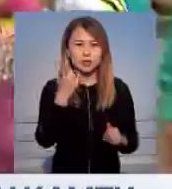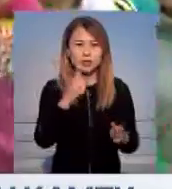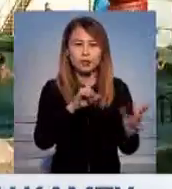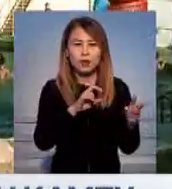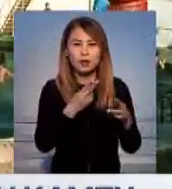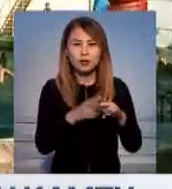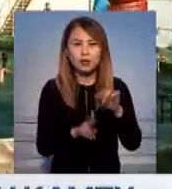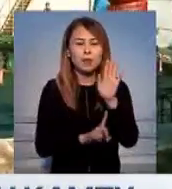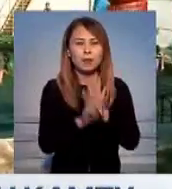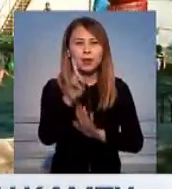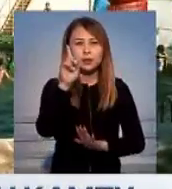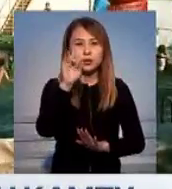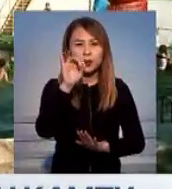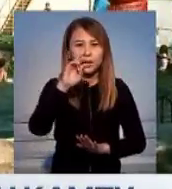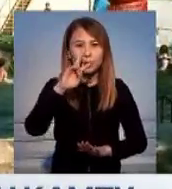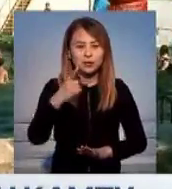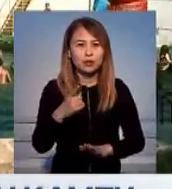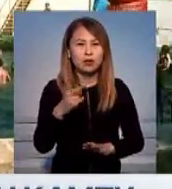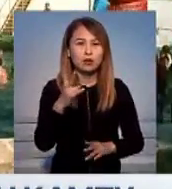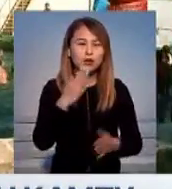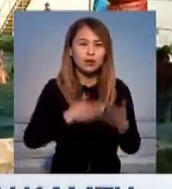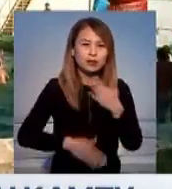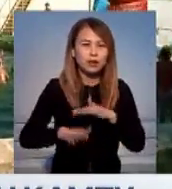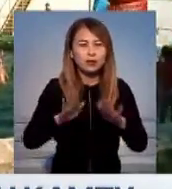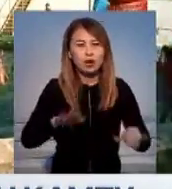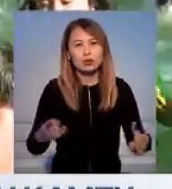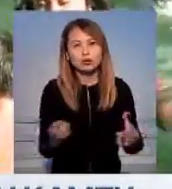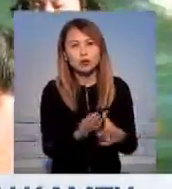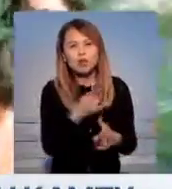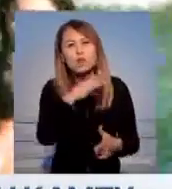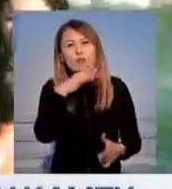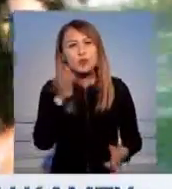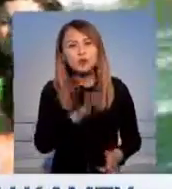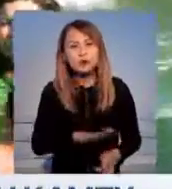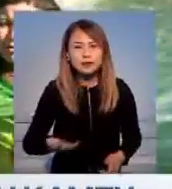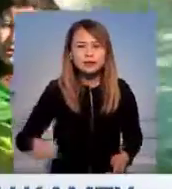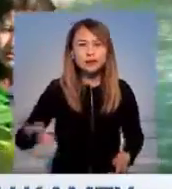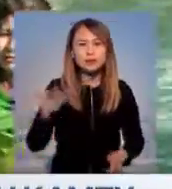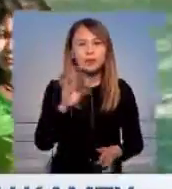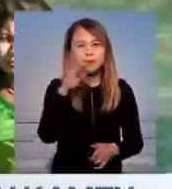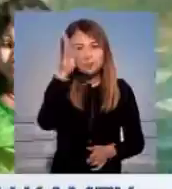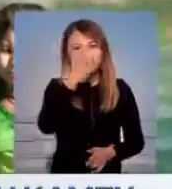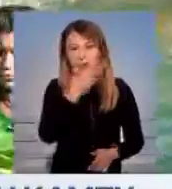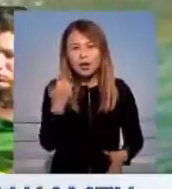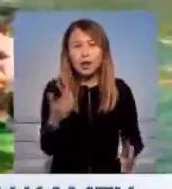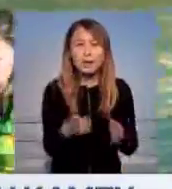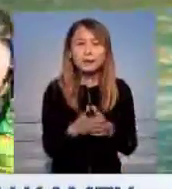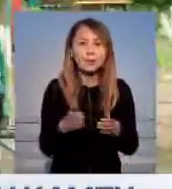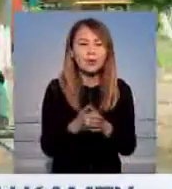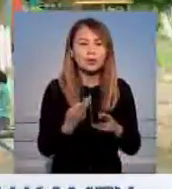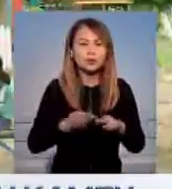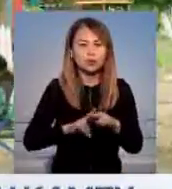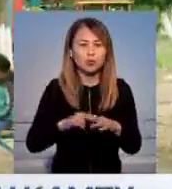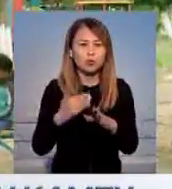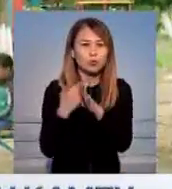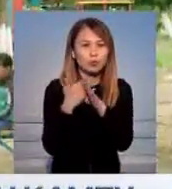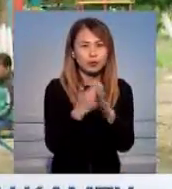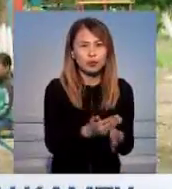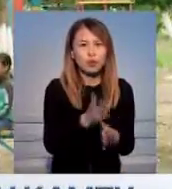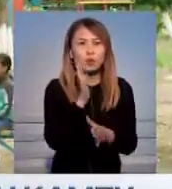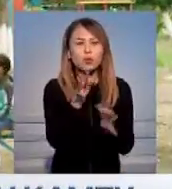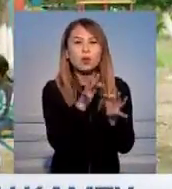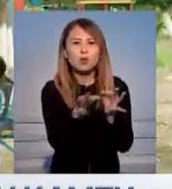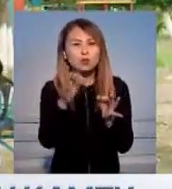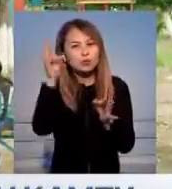маусымнан бастайды. Жетім және атана қамқорлығынсыз қалған және көп балалы отбасылардың балалары мұнай компаниялардың қолдауымен өзге